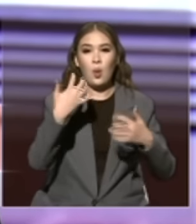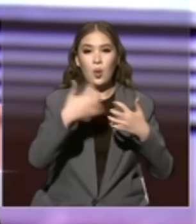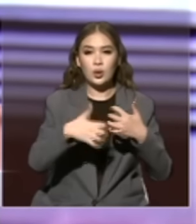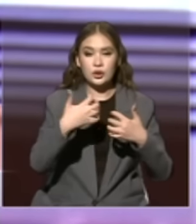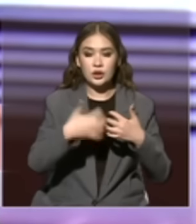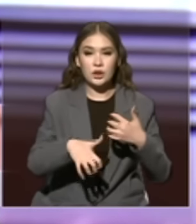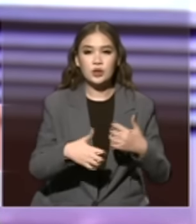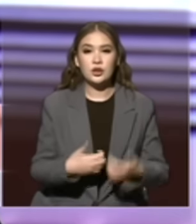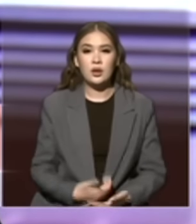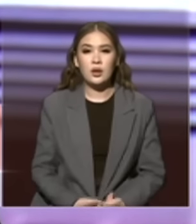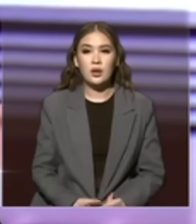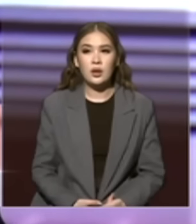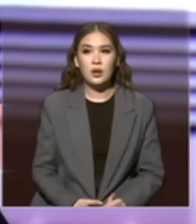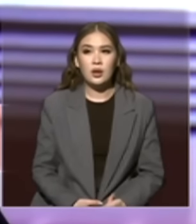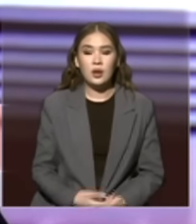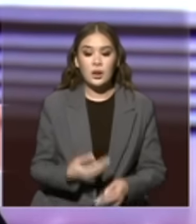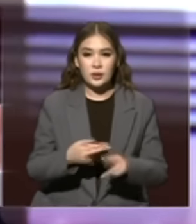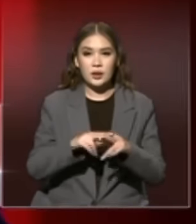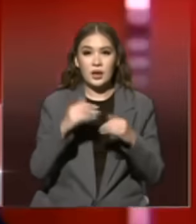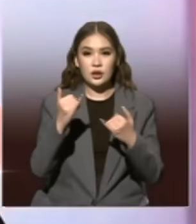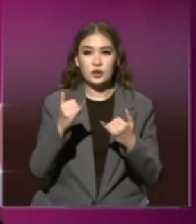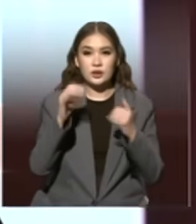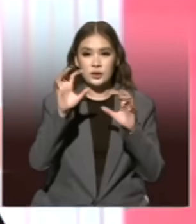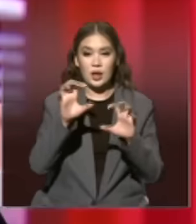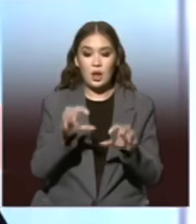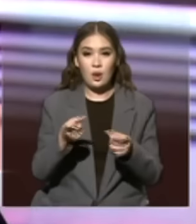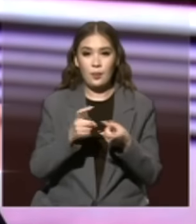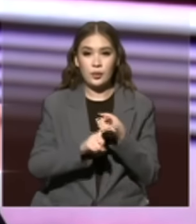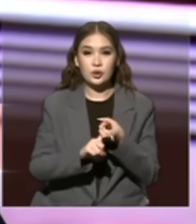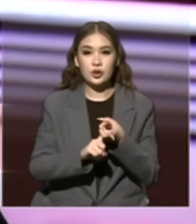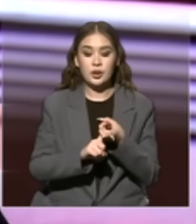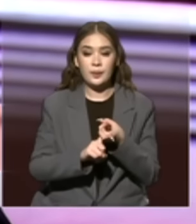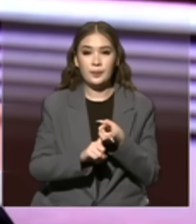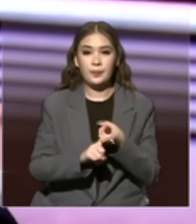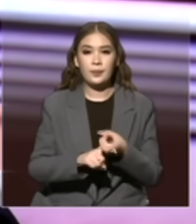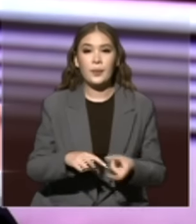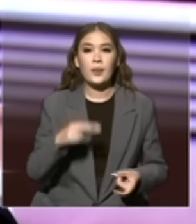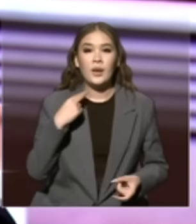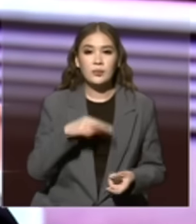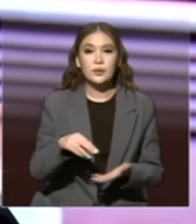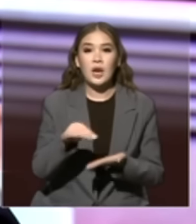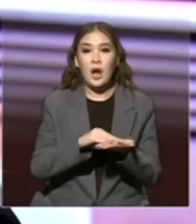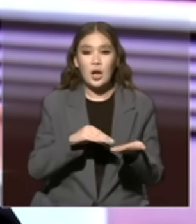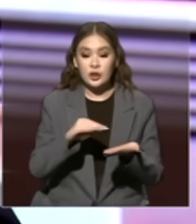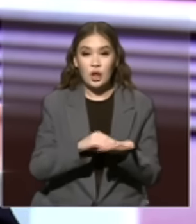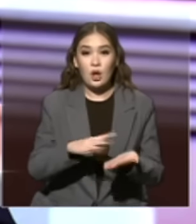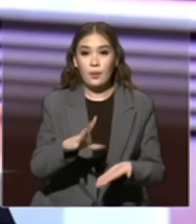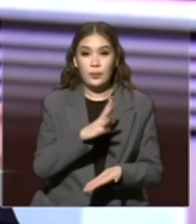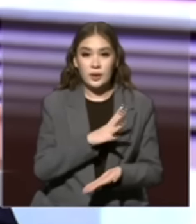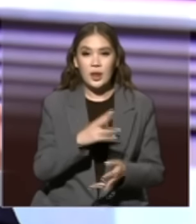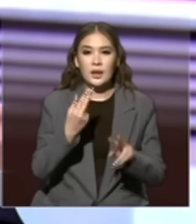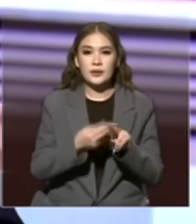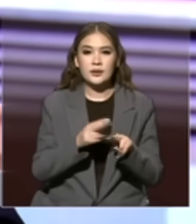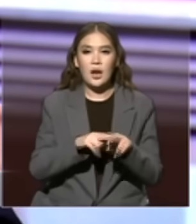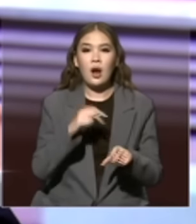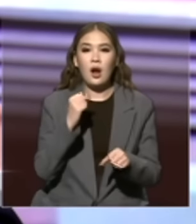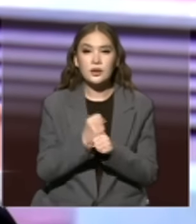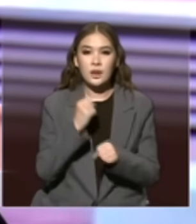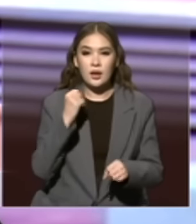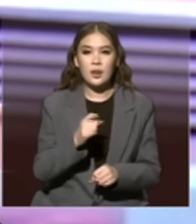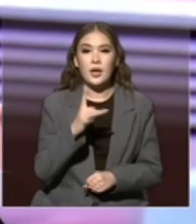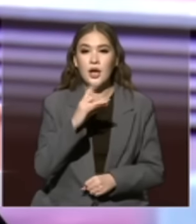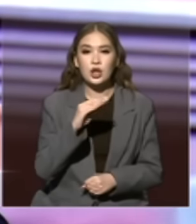деді. Мына үкім бойынша бұл жерде жаңағы қылмыстың қайталануы орын алғаннан кейін бұл жерде қатаң режимде